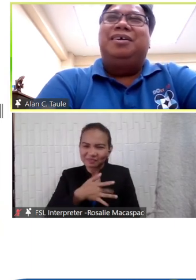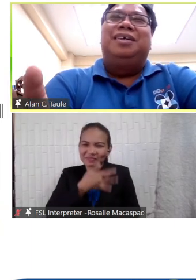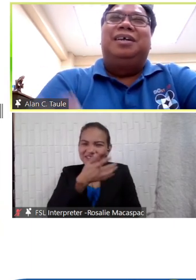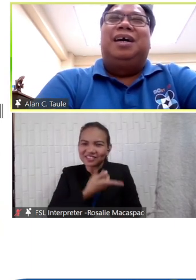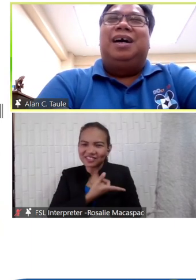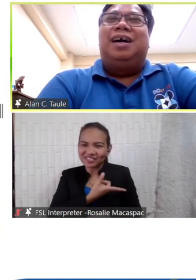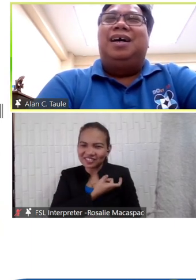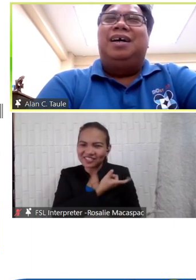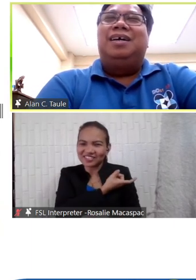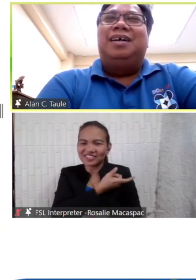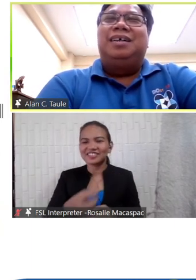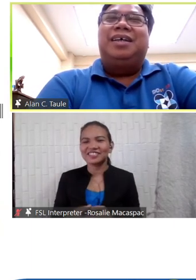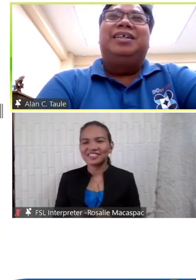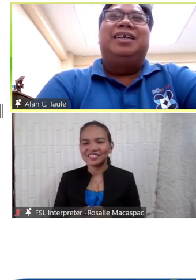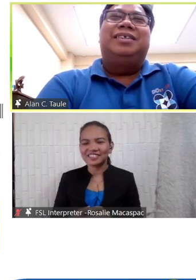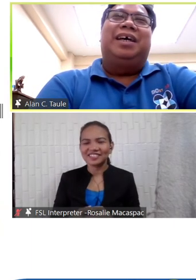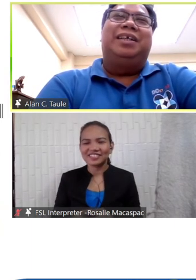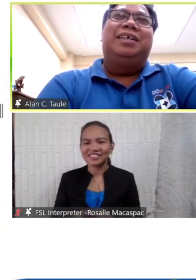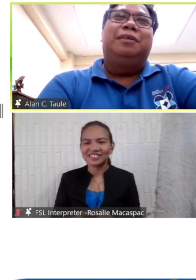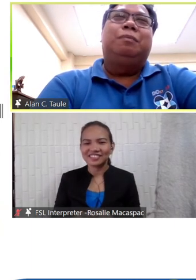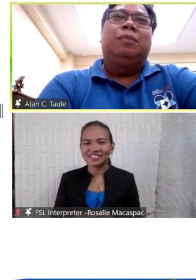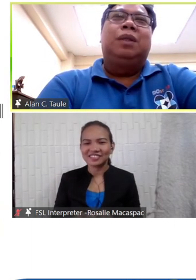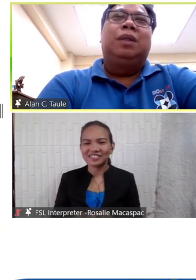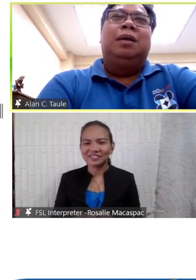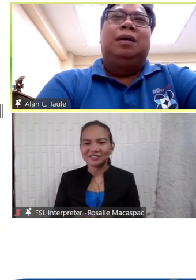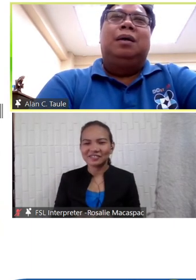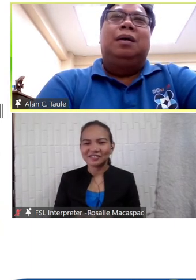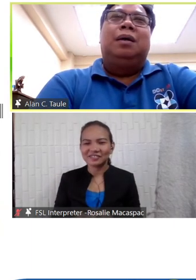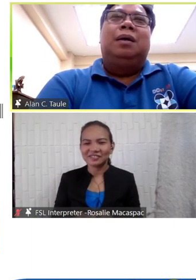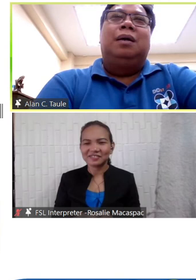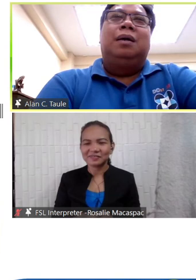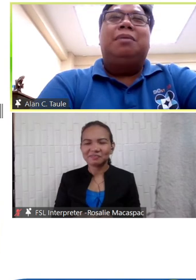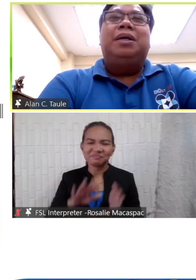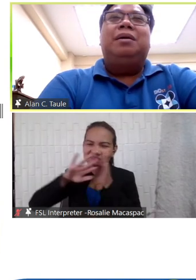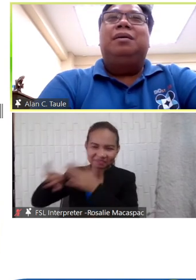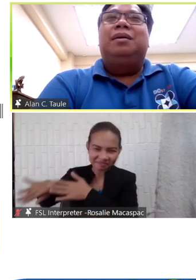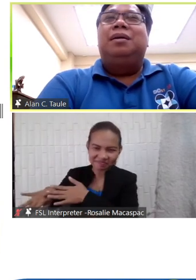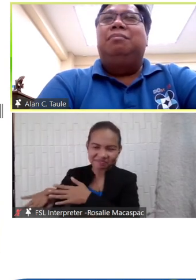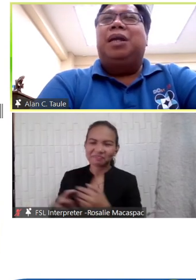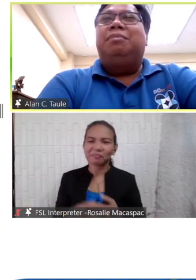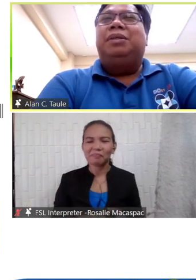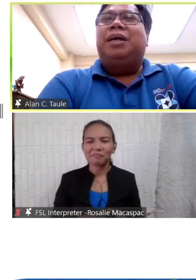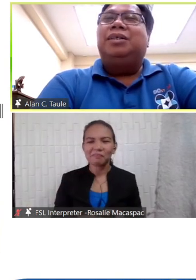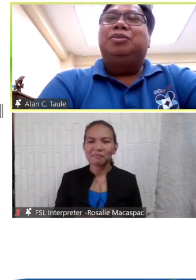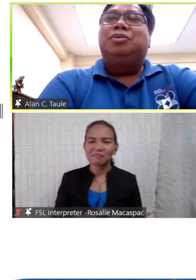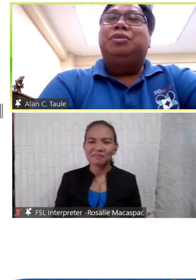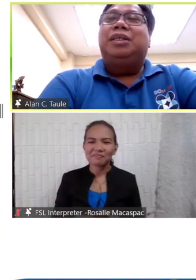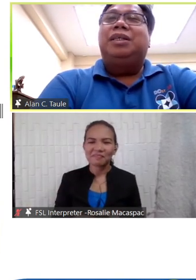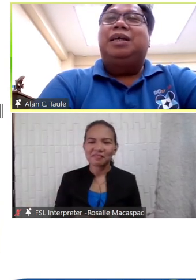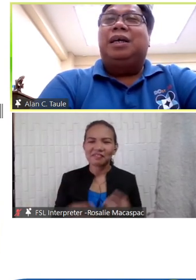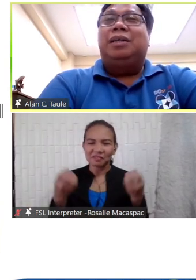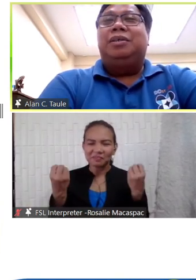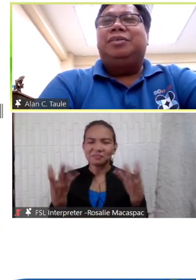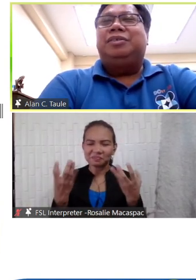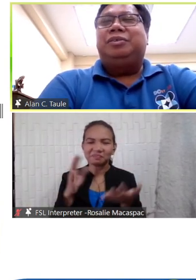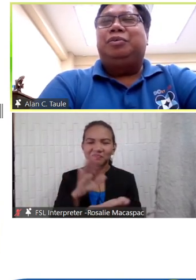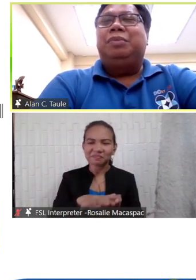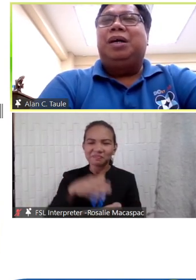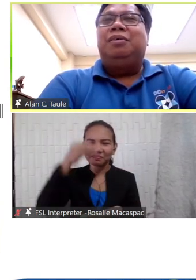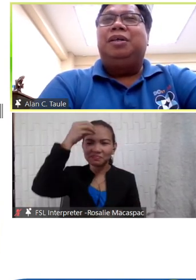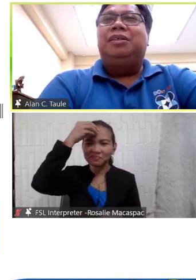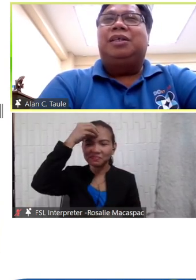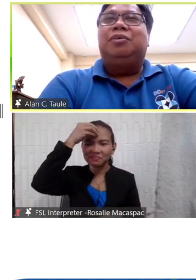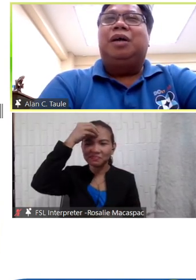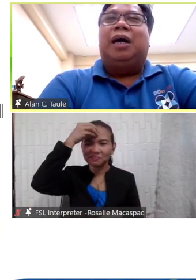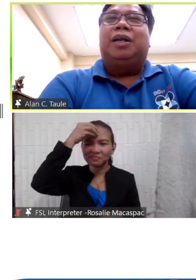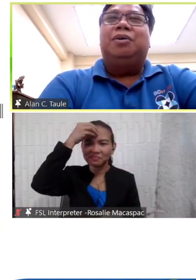Pero kidding aside, maraming marami tayong natutunan sa itong